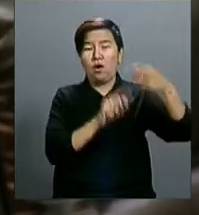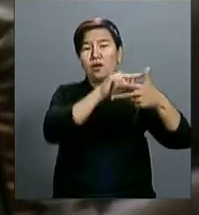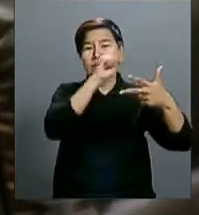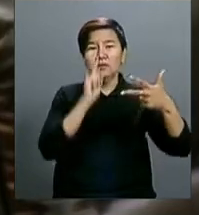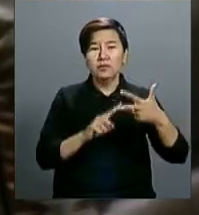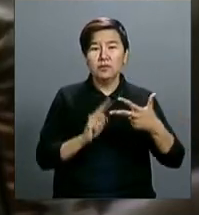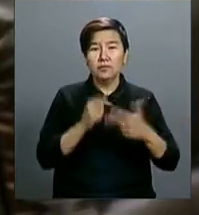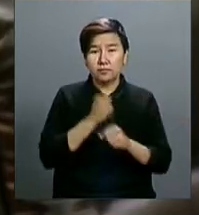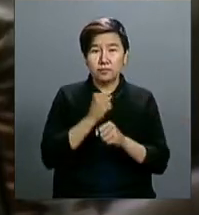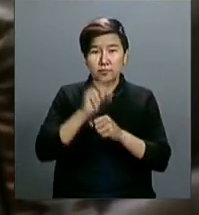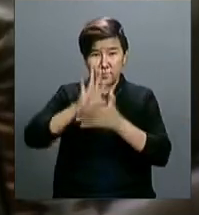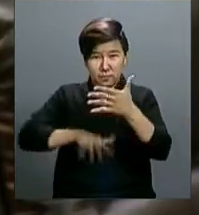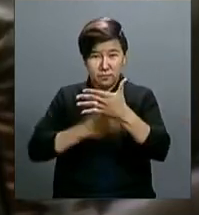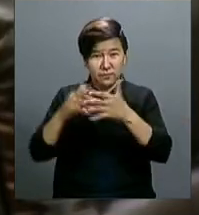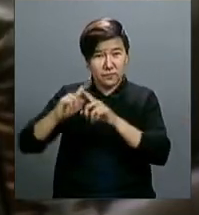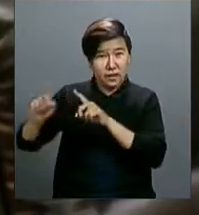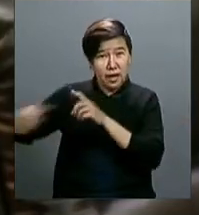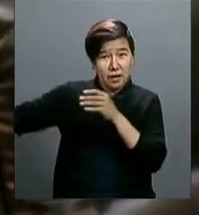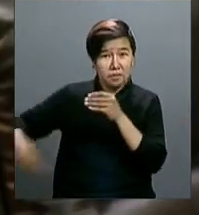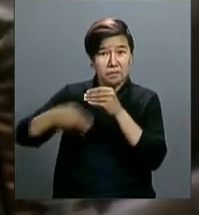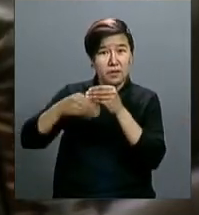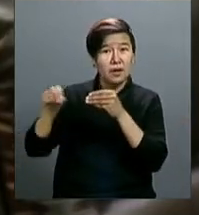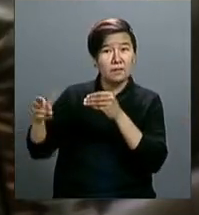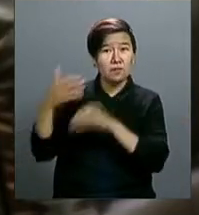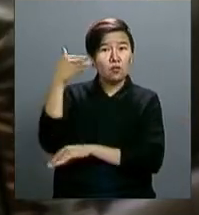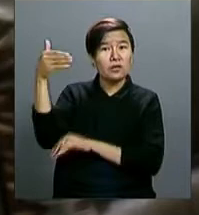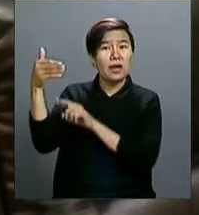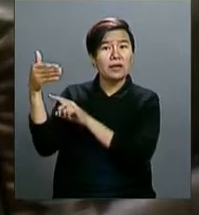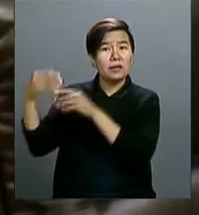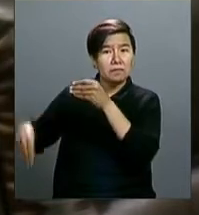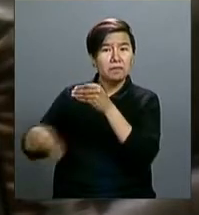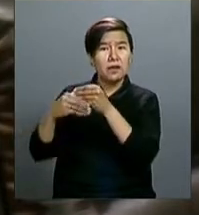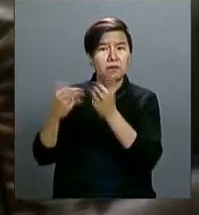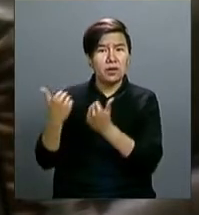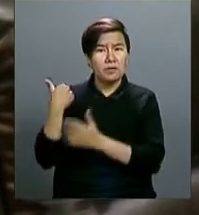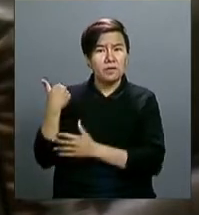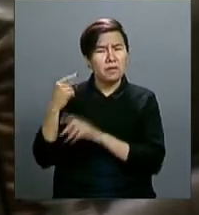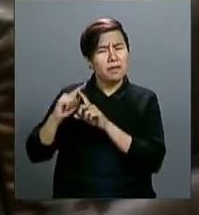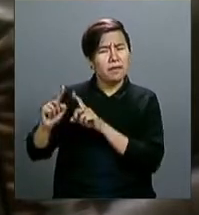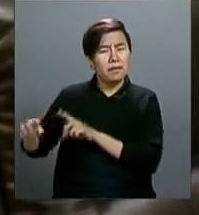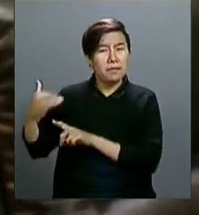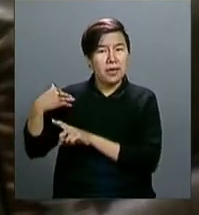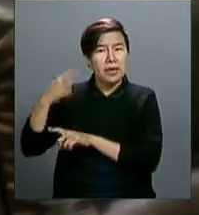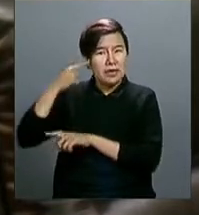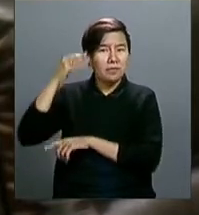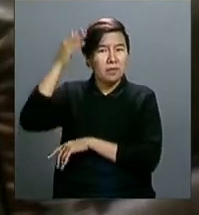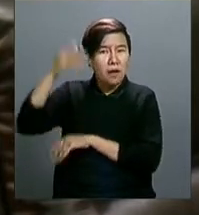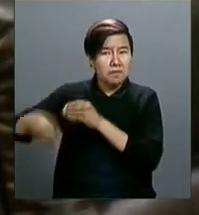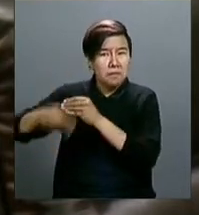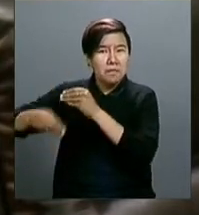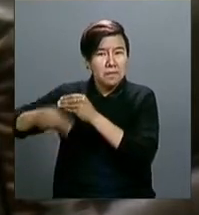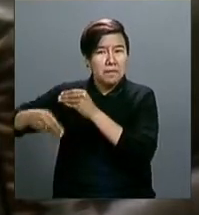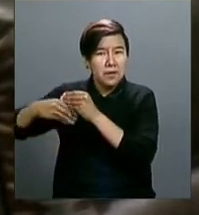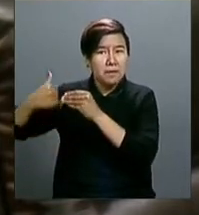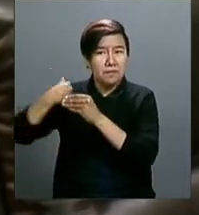ทำแผนอื่นใดอะไรก็ตามที่เป็นแผนชาติซึ่งวันนี้เราก็มีกันหลายแผนและต่อไปก็จะมีอีกหลายแผนเช่น